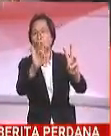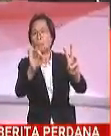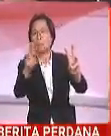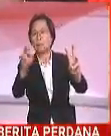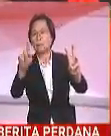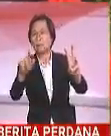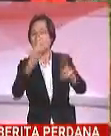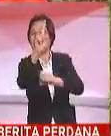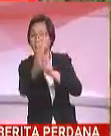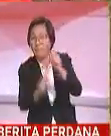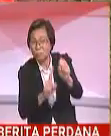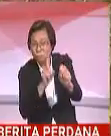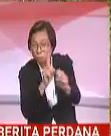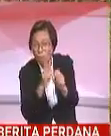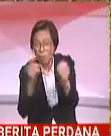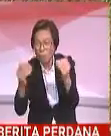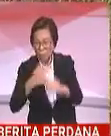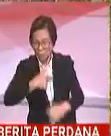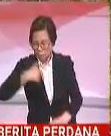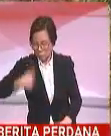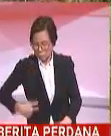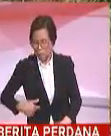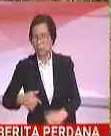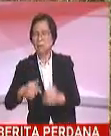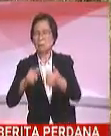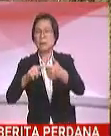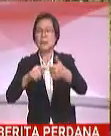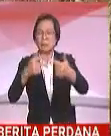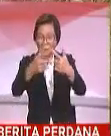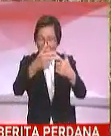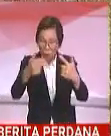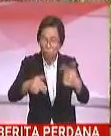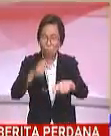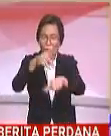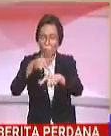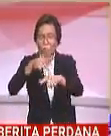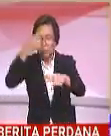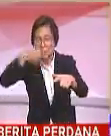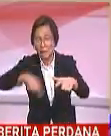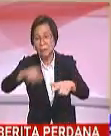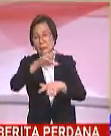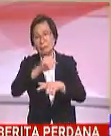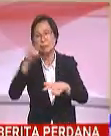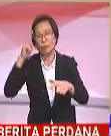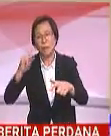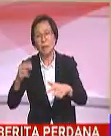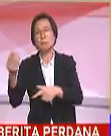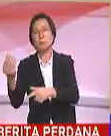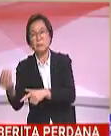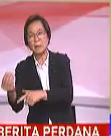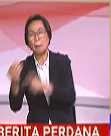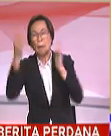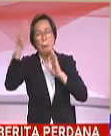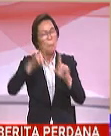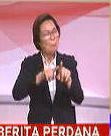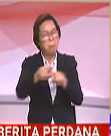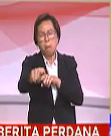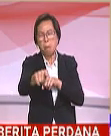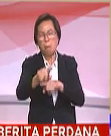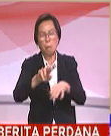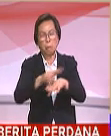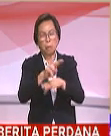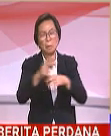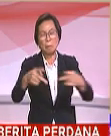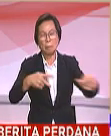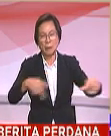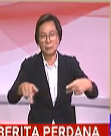kilogram setahun berbanding China, Indonesia, Filipina, Thailand dan Vietnam. Sedikit usaha